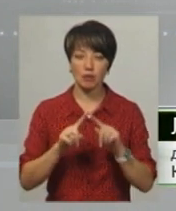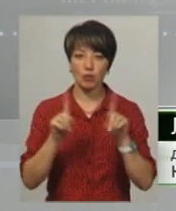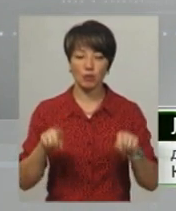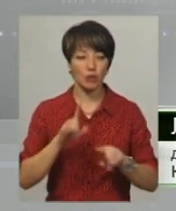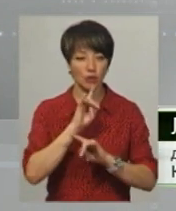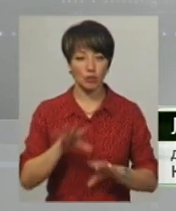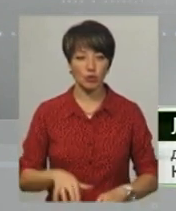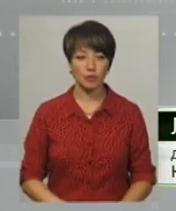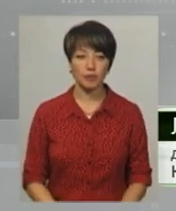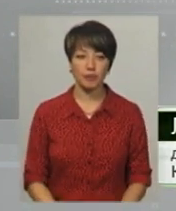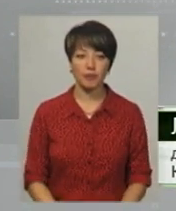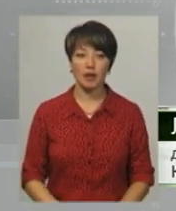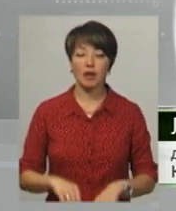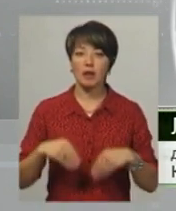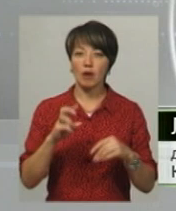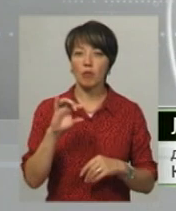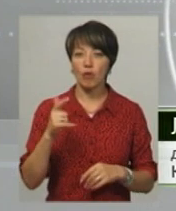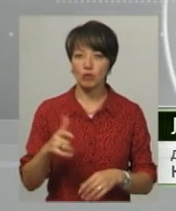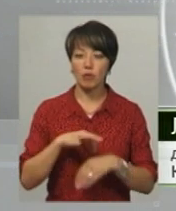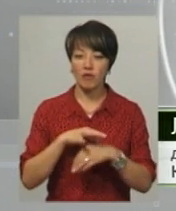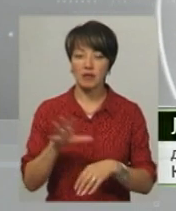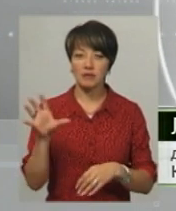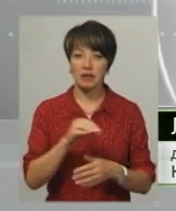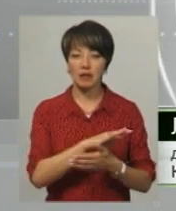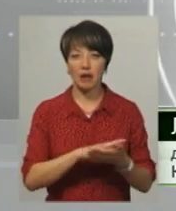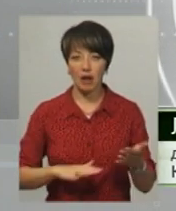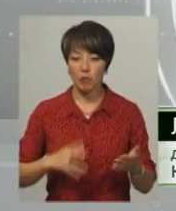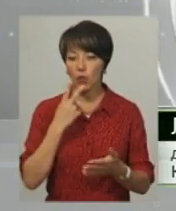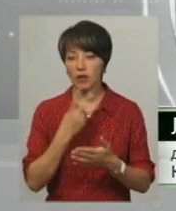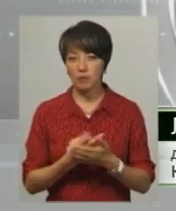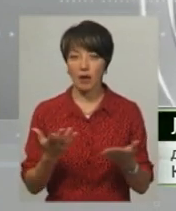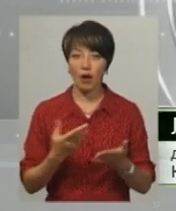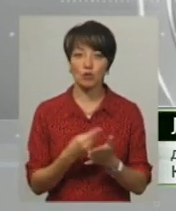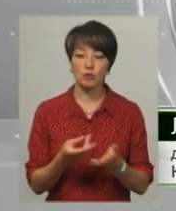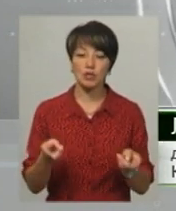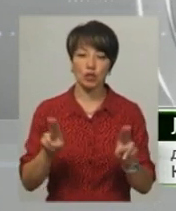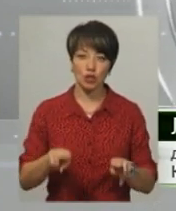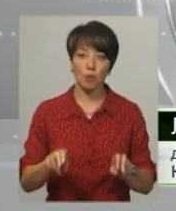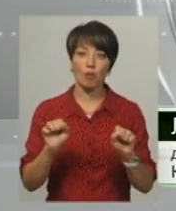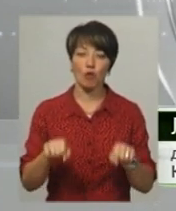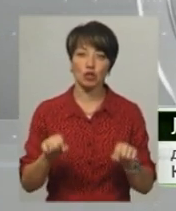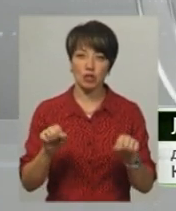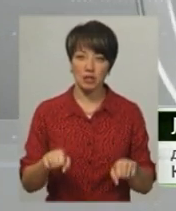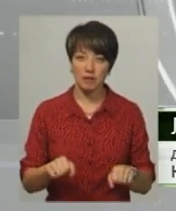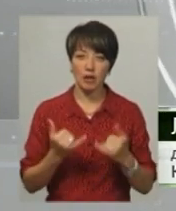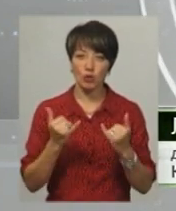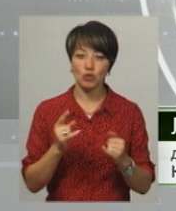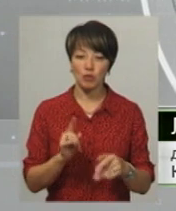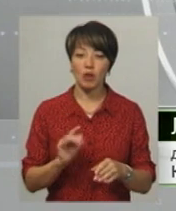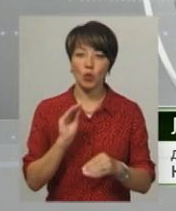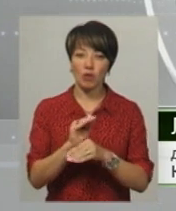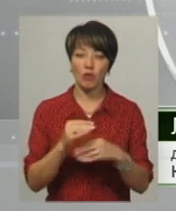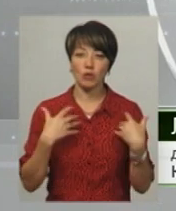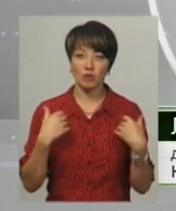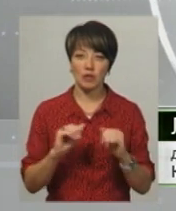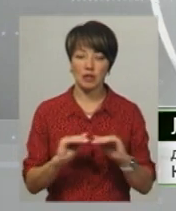не будемо. Дай Боже нам їх привезти, щоб все було далі. Ми подивимося, яка сума лишається. Можливо, для того, щоб дооздоровити